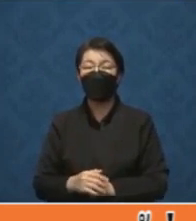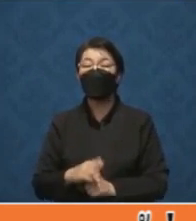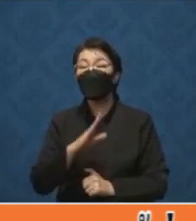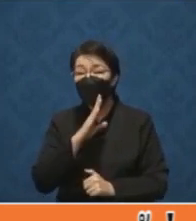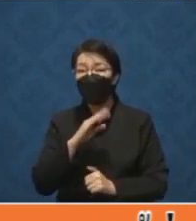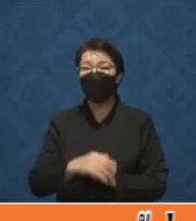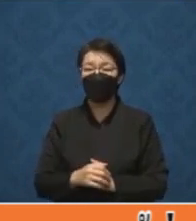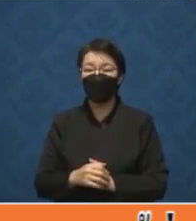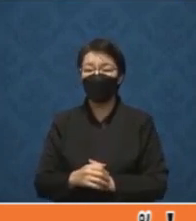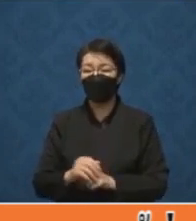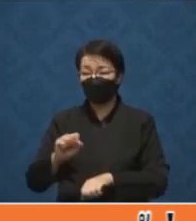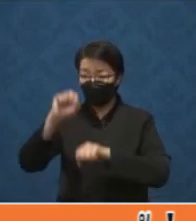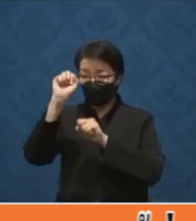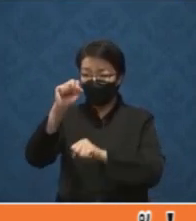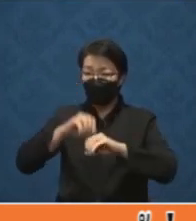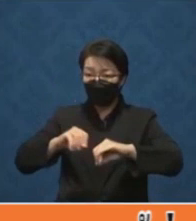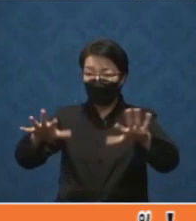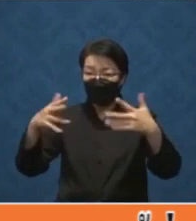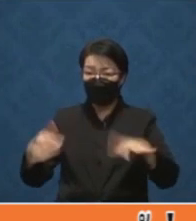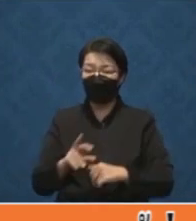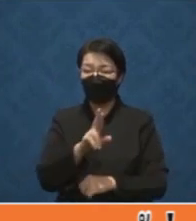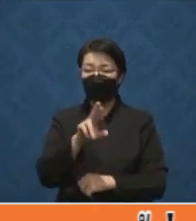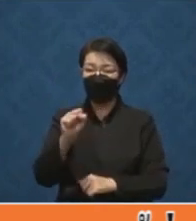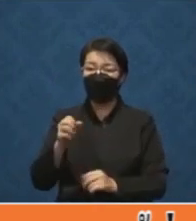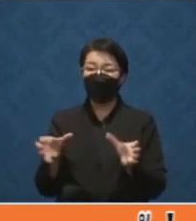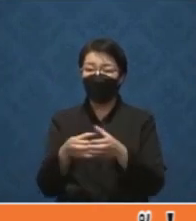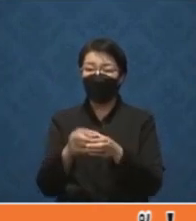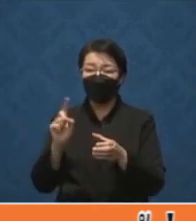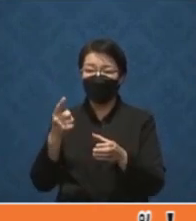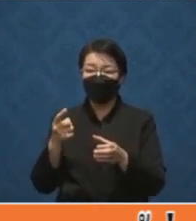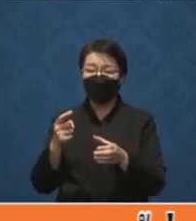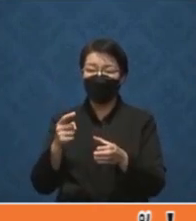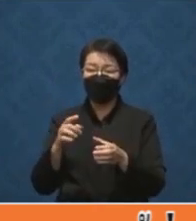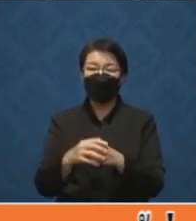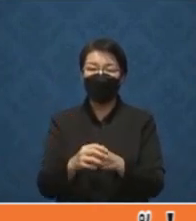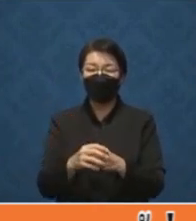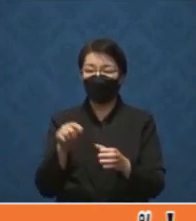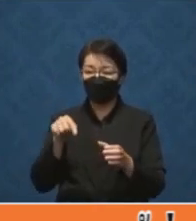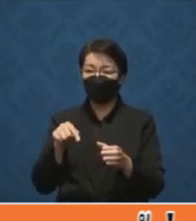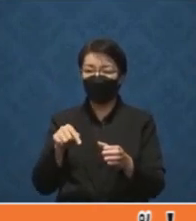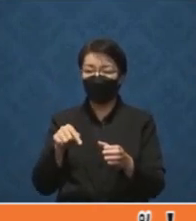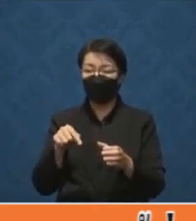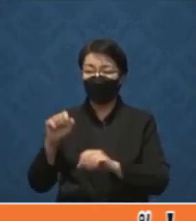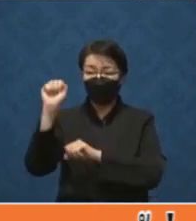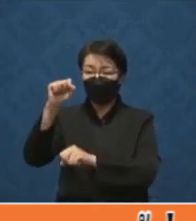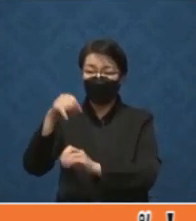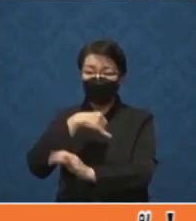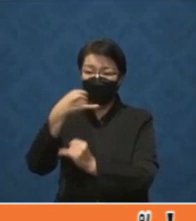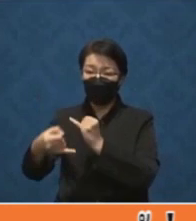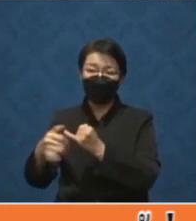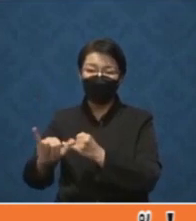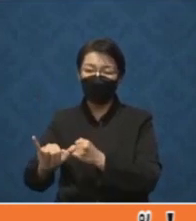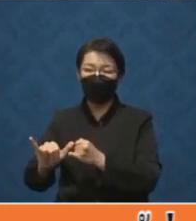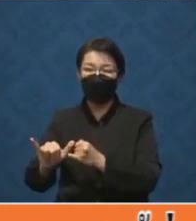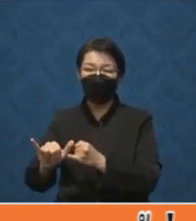เท่านั้นและหากในภายหลังจากที่ประกาศมีสภาผู้แทนราษฎรชุดใหม่เข้ามาในระหว่างที่ประกาศนั้นยังไม่สิ้นสุดล